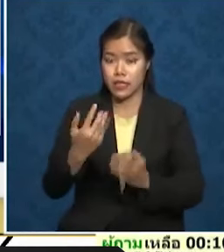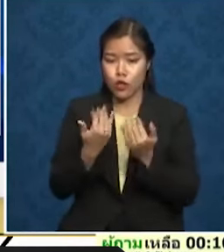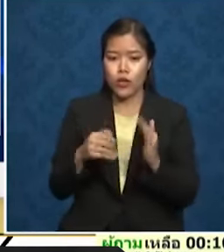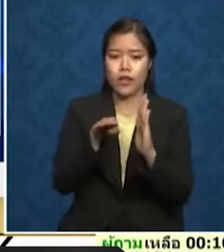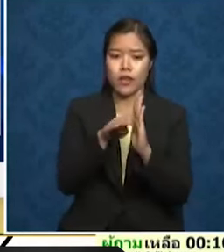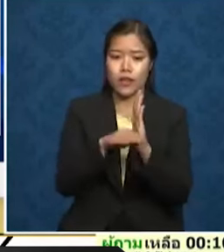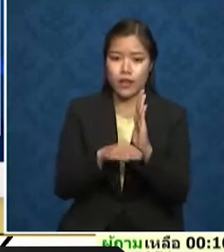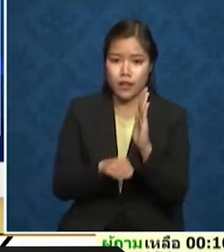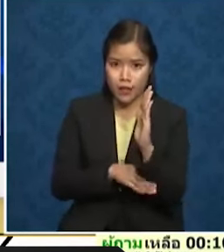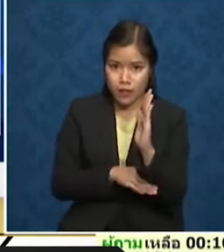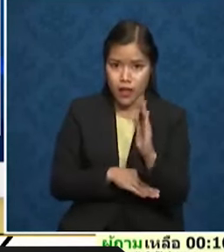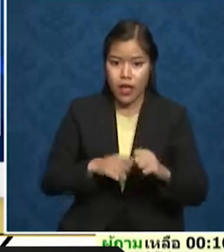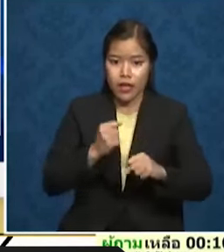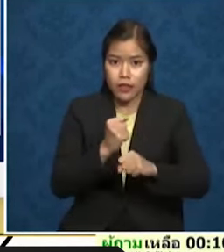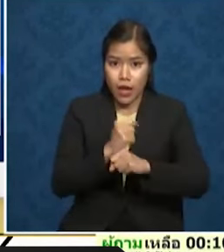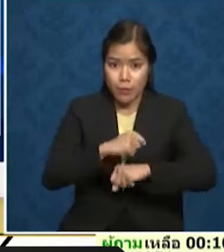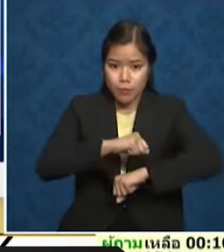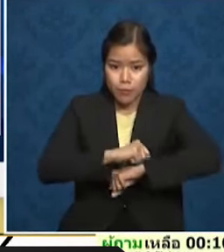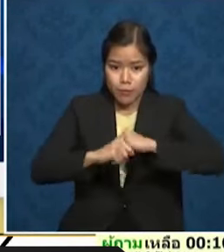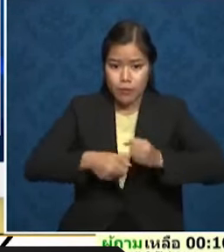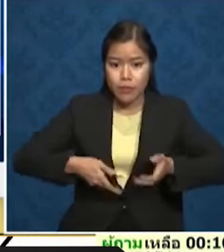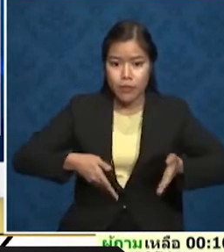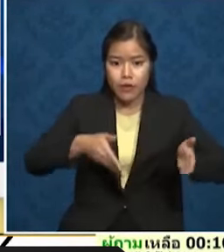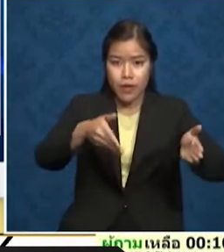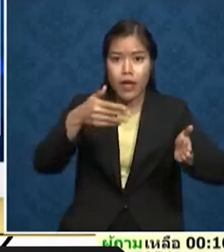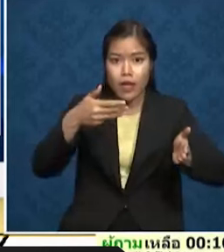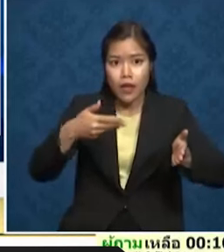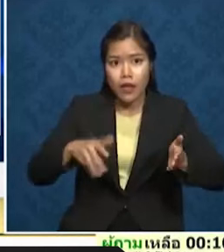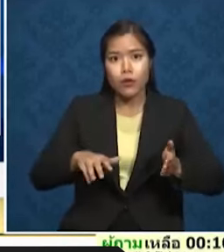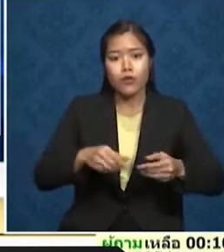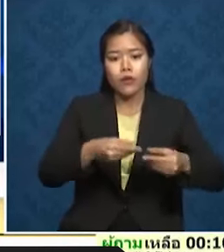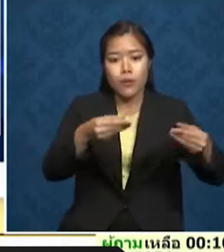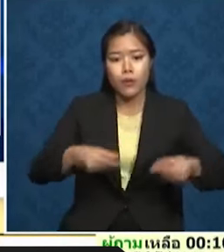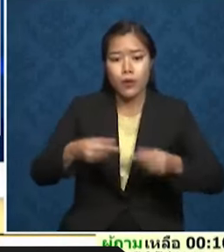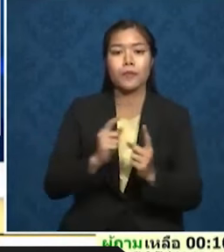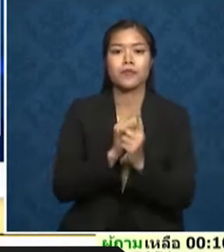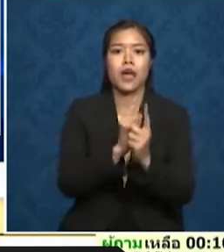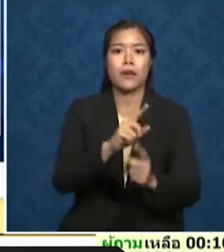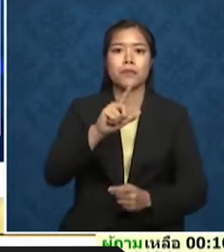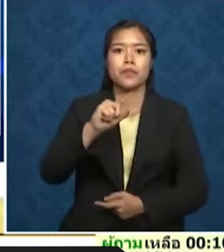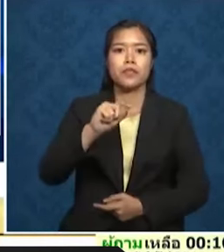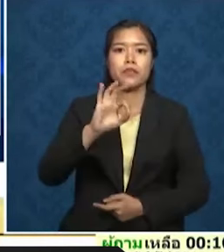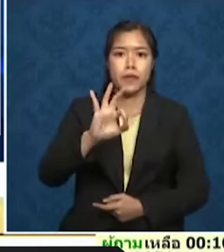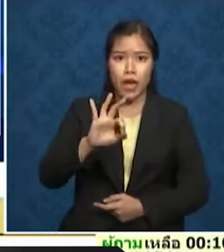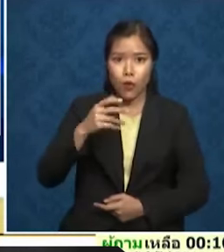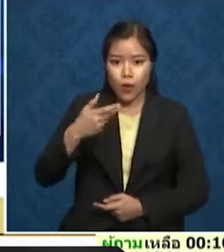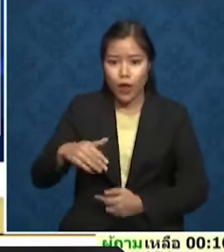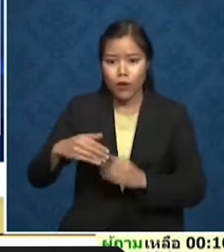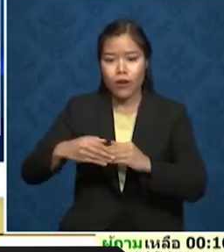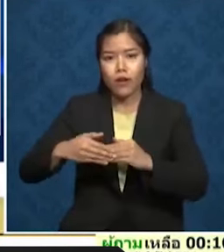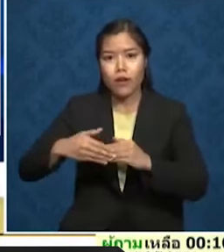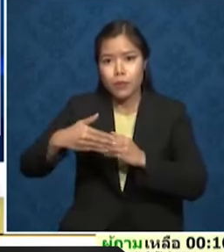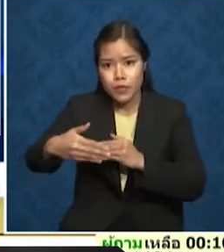างานโยธานะคะก่อสร้างแล้วเสร็จจำนวน29สัญญาและอยู่ในระหว่างการก่อสร้างทั้งสิ้นนะ